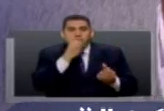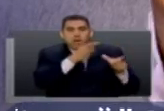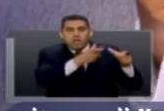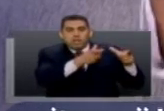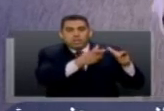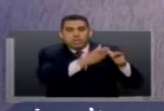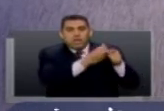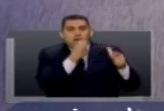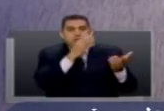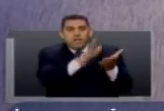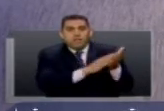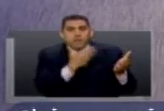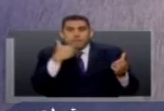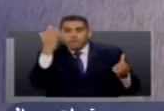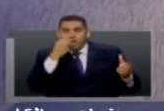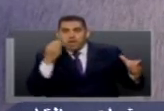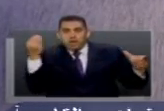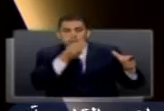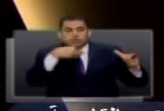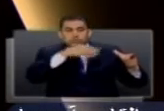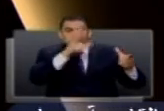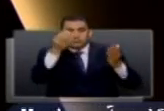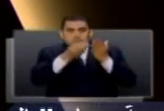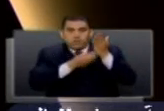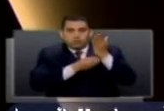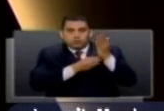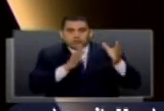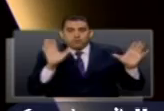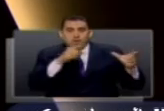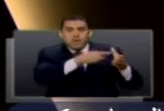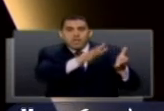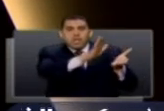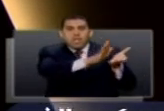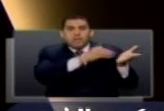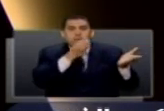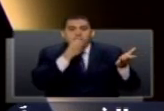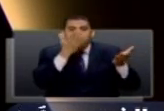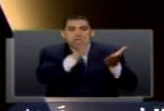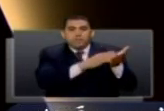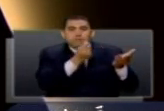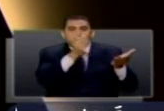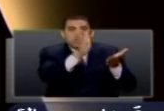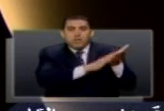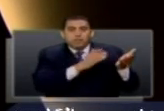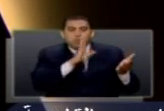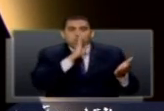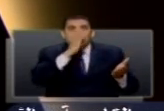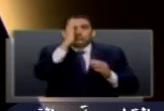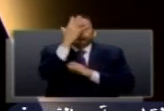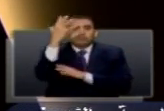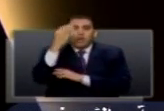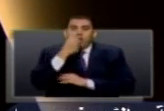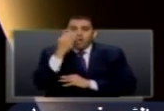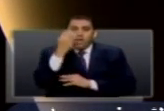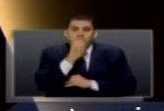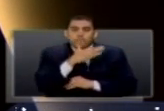ومنعوا اي احد من الخارج ان يبيع ويشتري معهم حتى استنفذوا جميع اطعمتهم واموالهم واكلوا من اوراق الشجر ومات